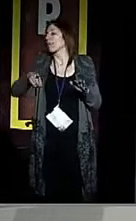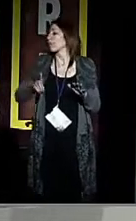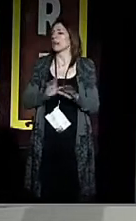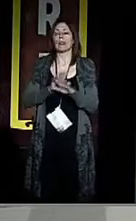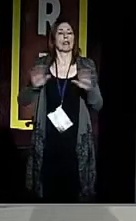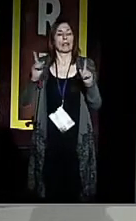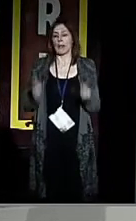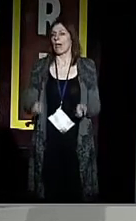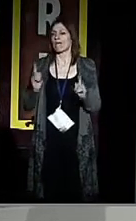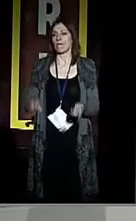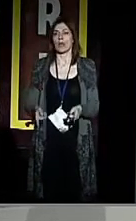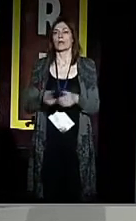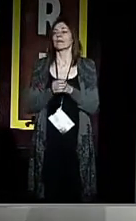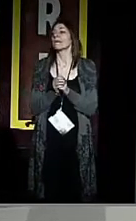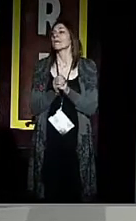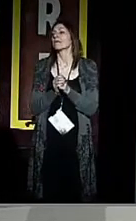Democratico. E